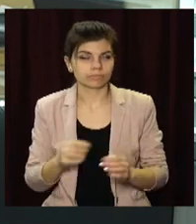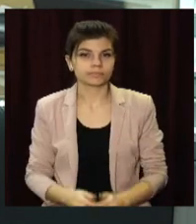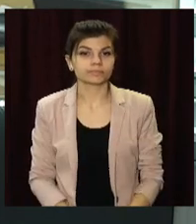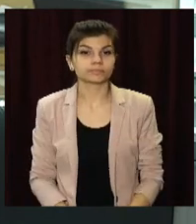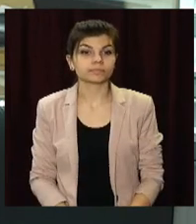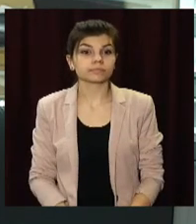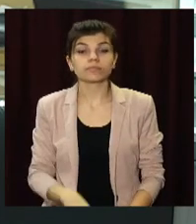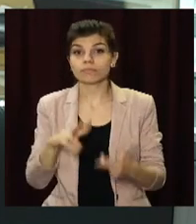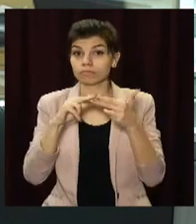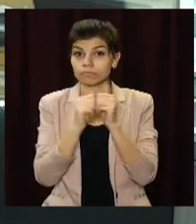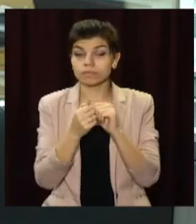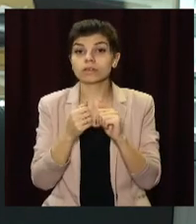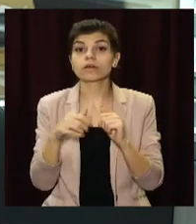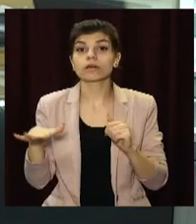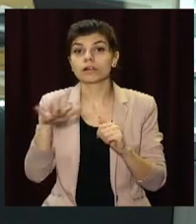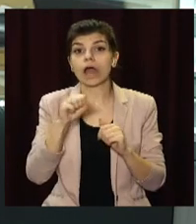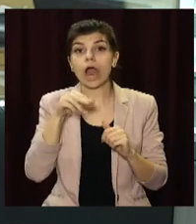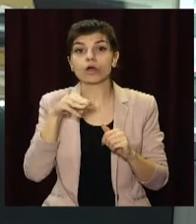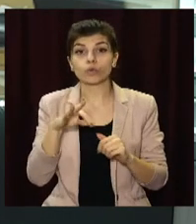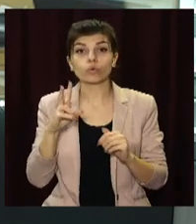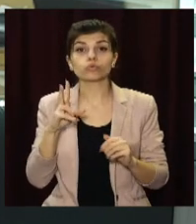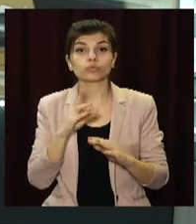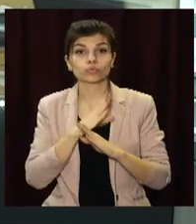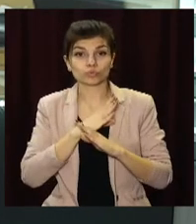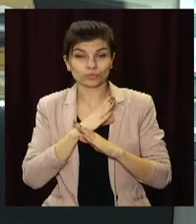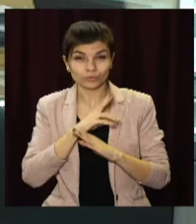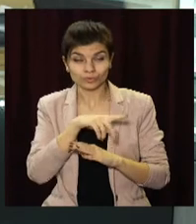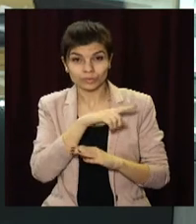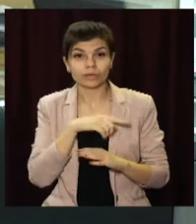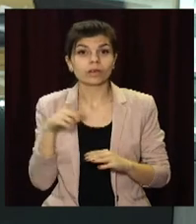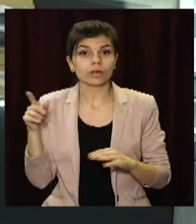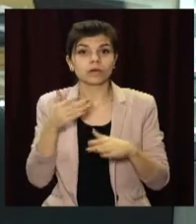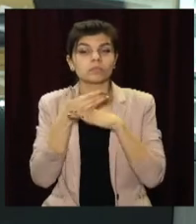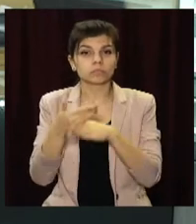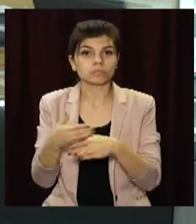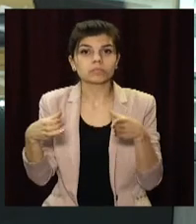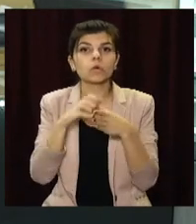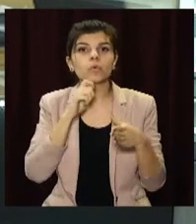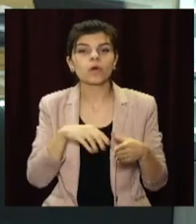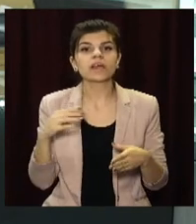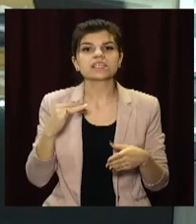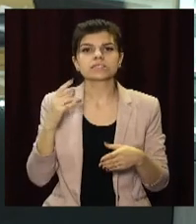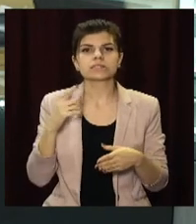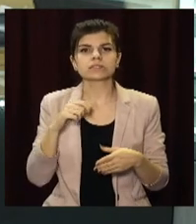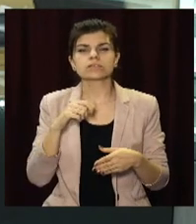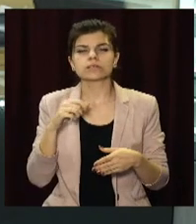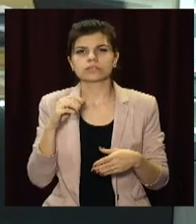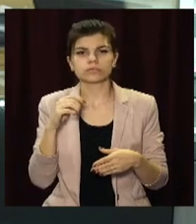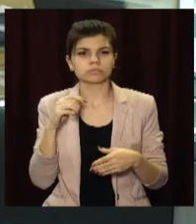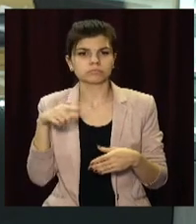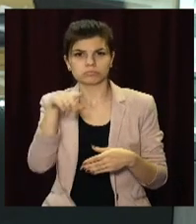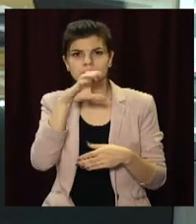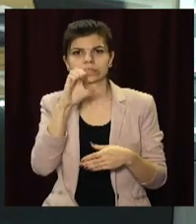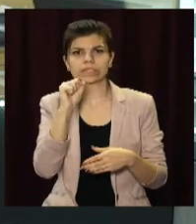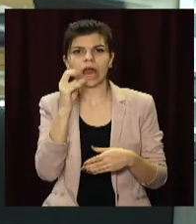У Кам'янському родинам загиблих атовців передали благодійну допомогу. Її зібрала українська діаспора Сан-Франциско, а вручила громадська